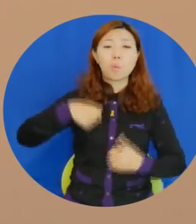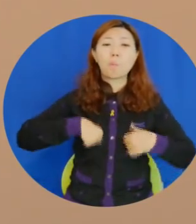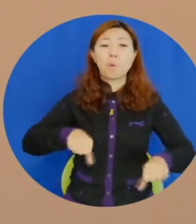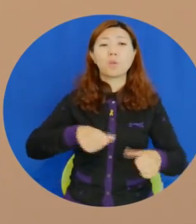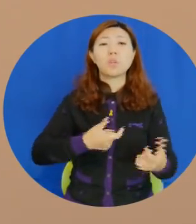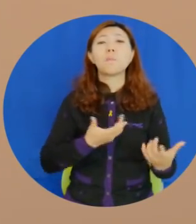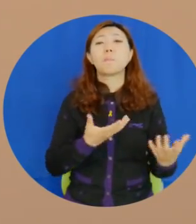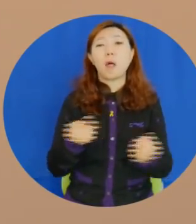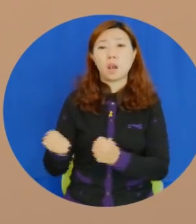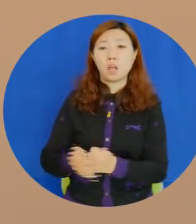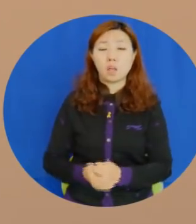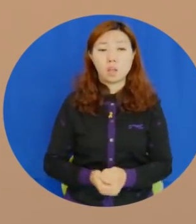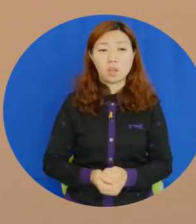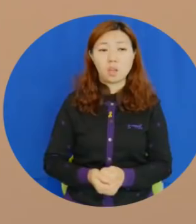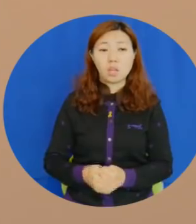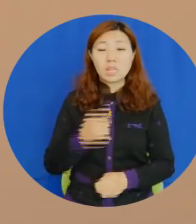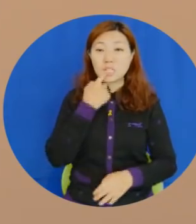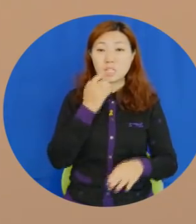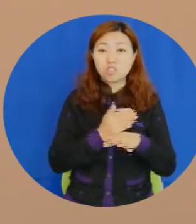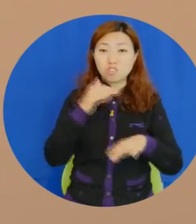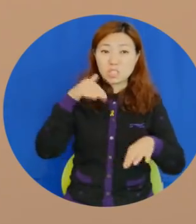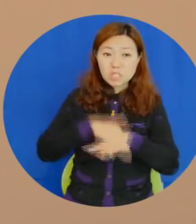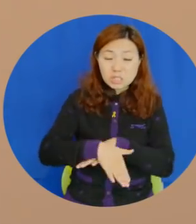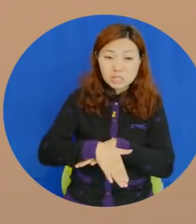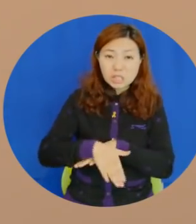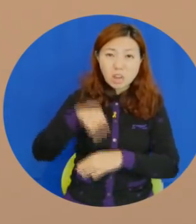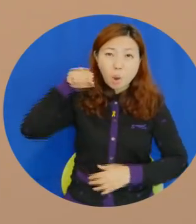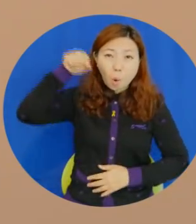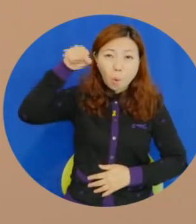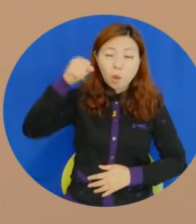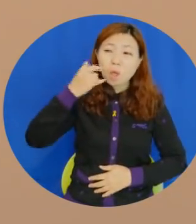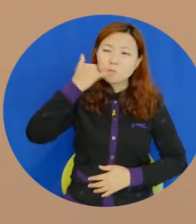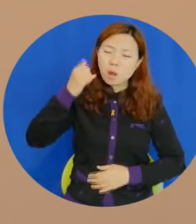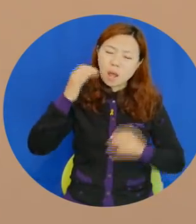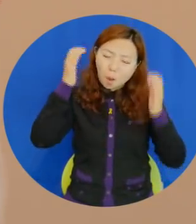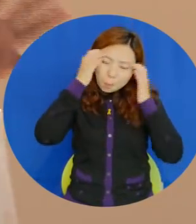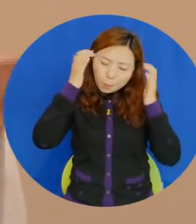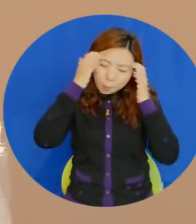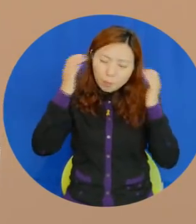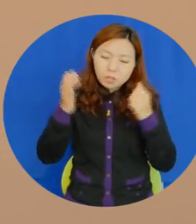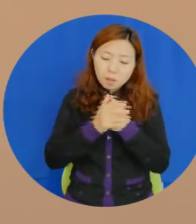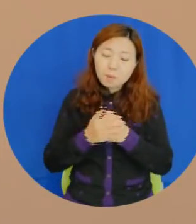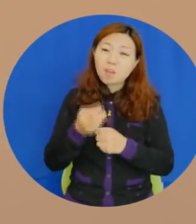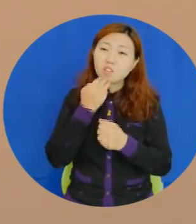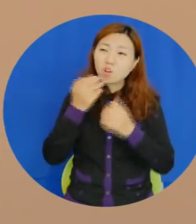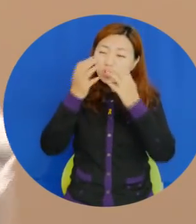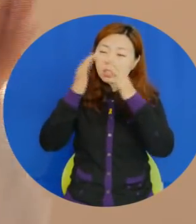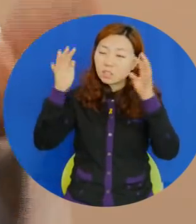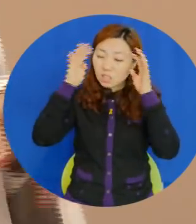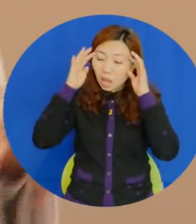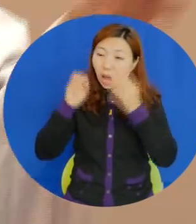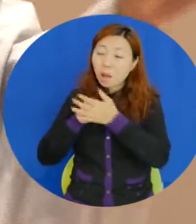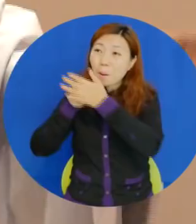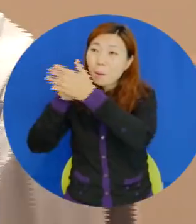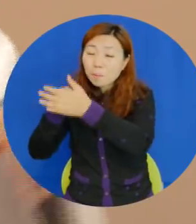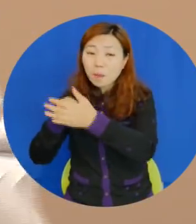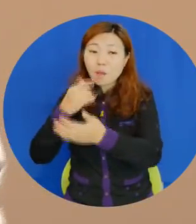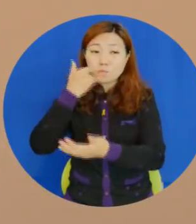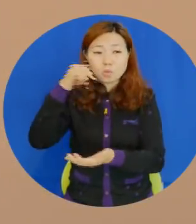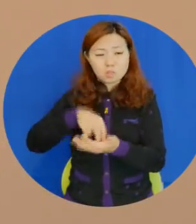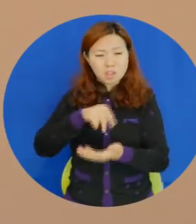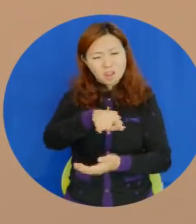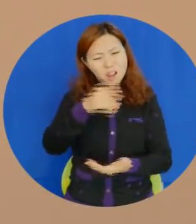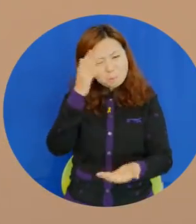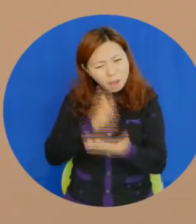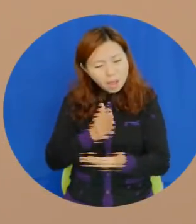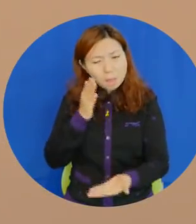있잖아. 그 민주화운동 했던 사람도 또 부모가 크고 생애가 서울대학 넣어줘 놓으니까 학교 그만두고 공장에 가고